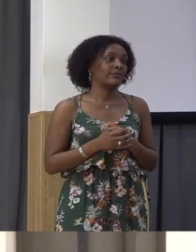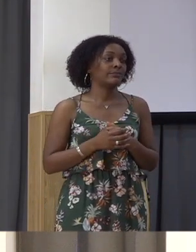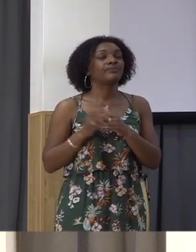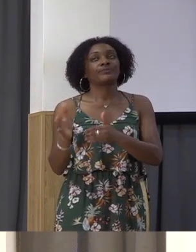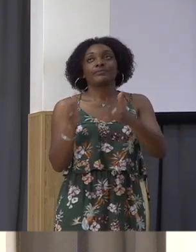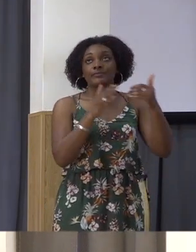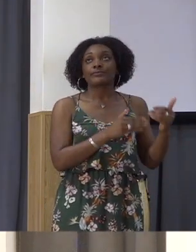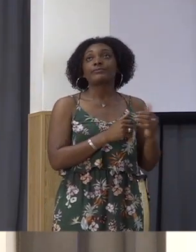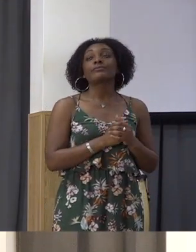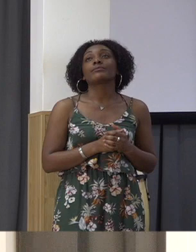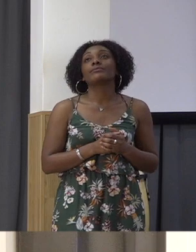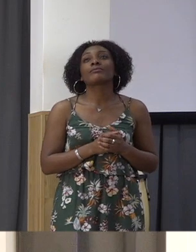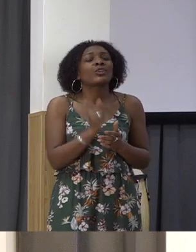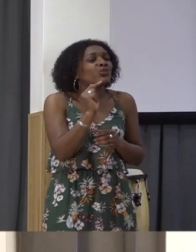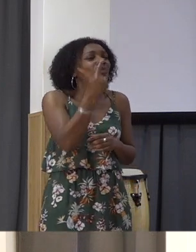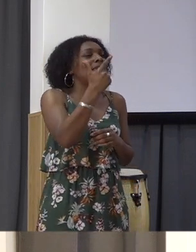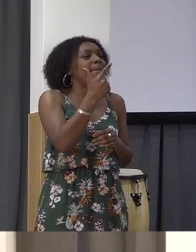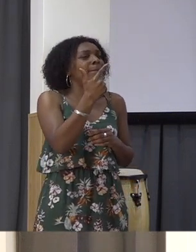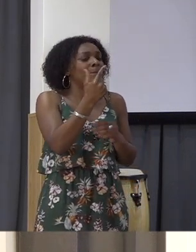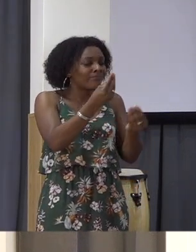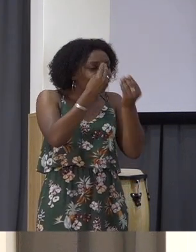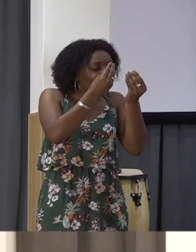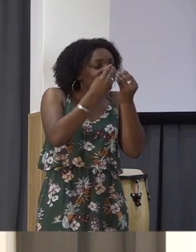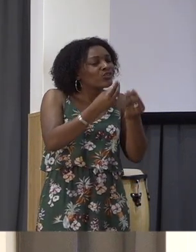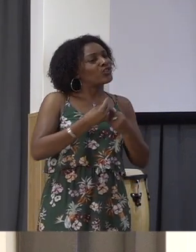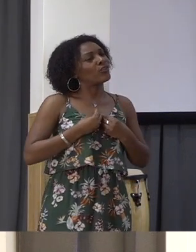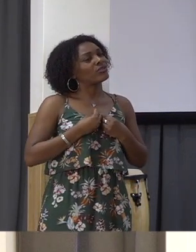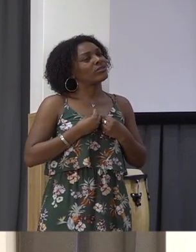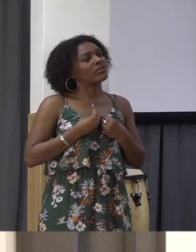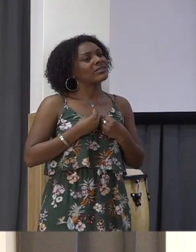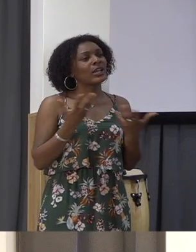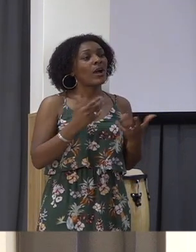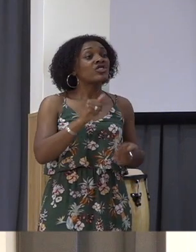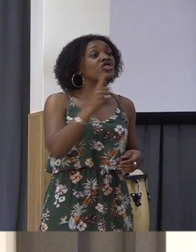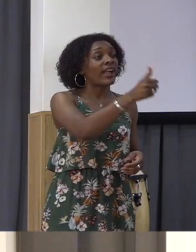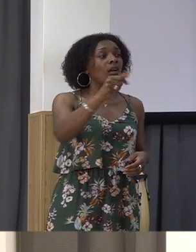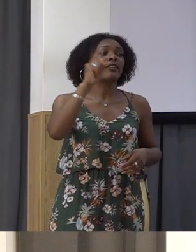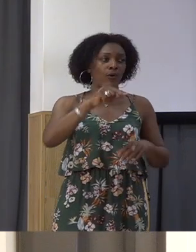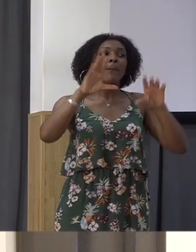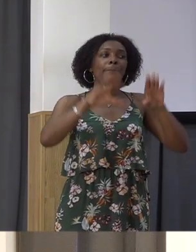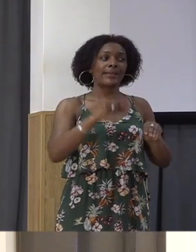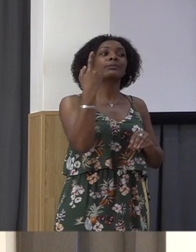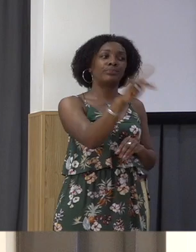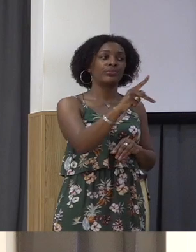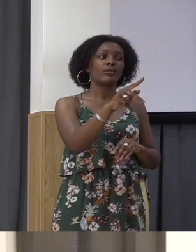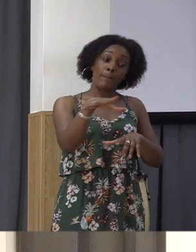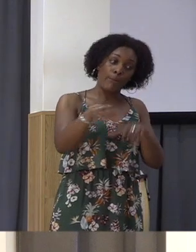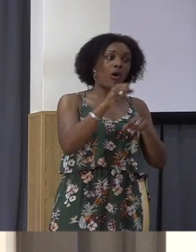de cela, c'est que chacun doit prendre sa place dans la communauté.